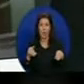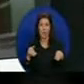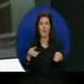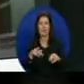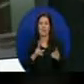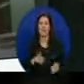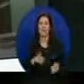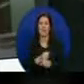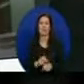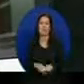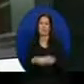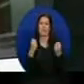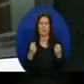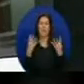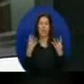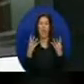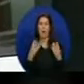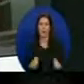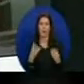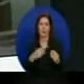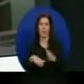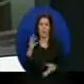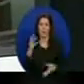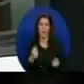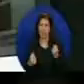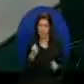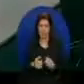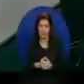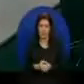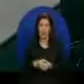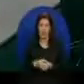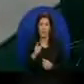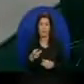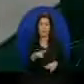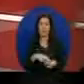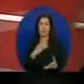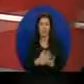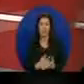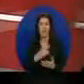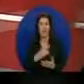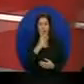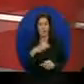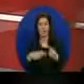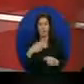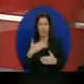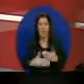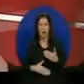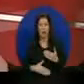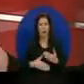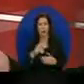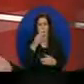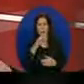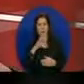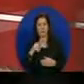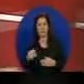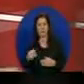ההרס יכול להיות הרבה יותר קשה. וזה אחרי שאנחנו חווים בשנים האחרונות התאוששות יפה מאוד של שונית אלמוגים באילת, אולי